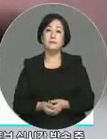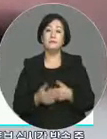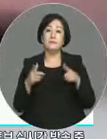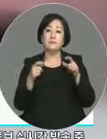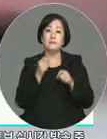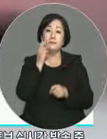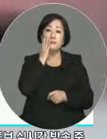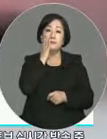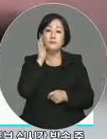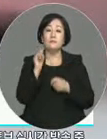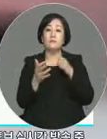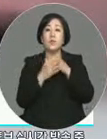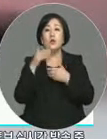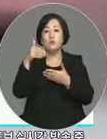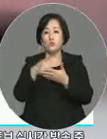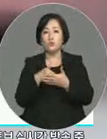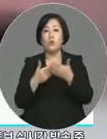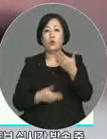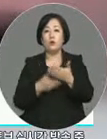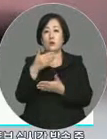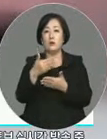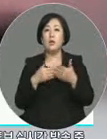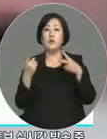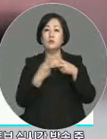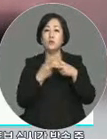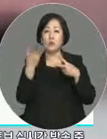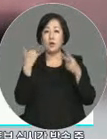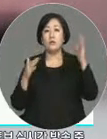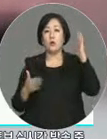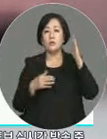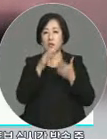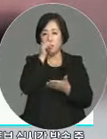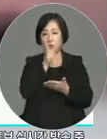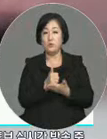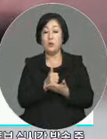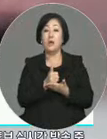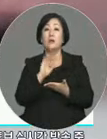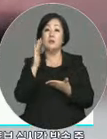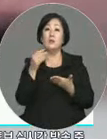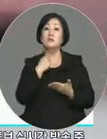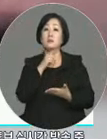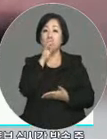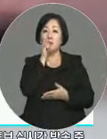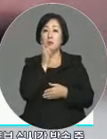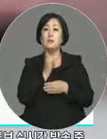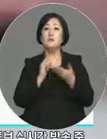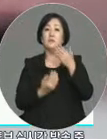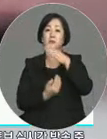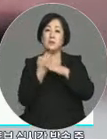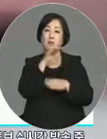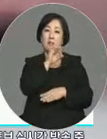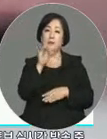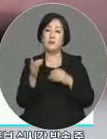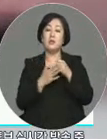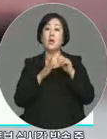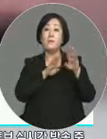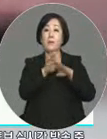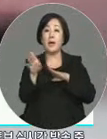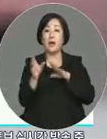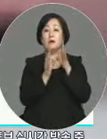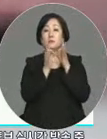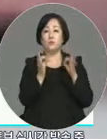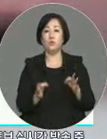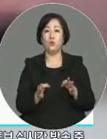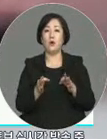최근 울산에서 중고거래를 하던 초등학생이 범죄에 노출되는 사건이 잇따라 발생했습니다. 방학을 맞아